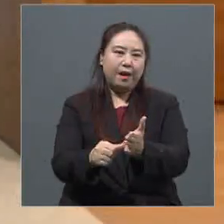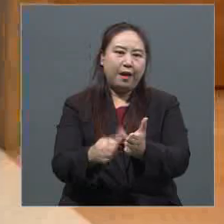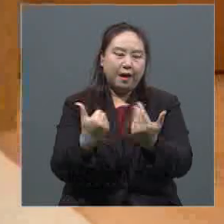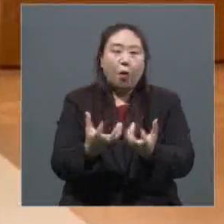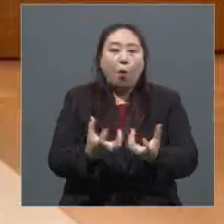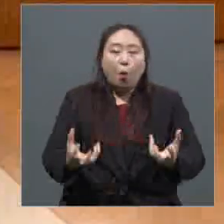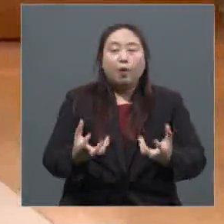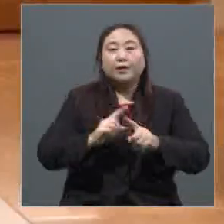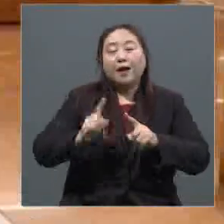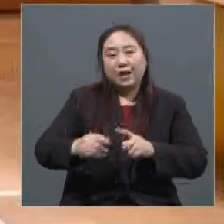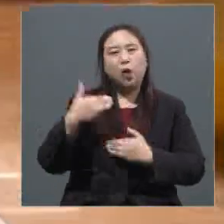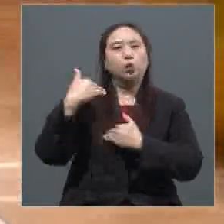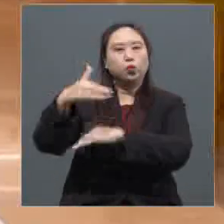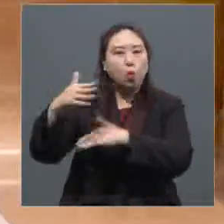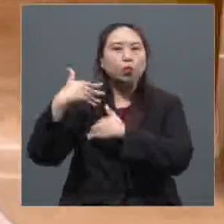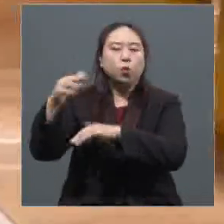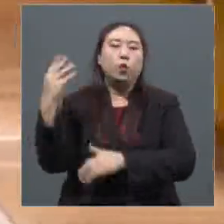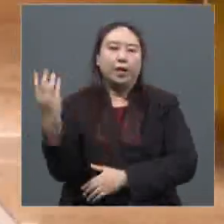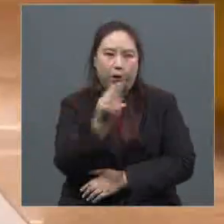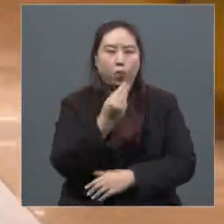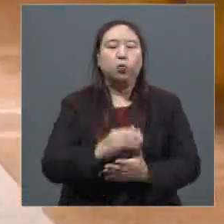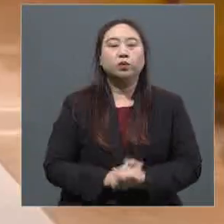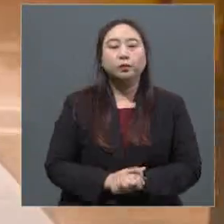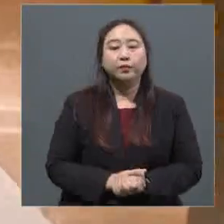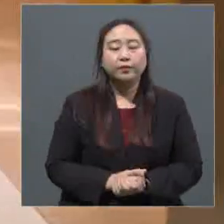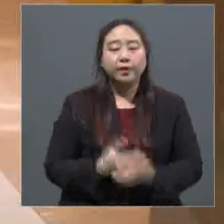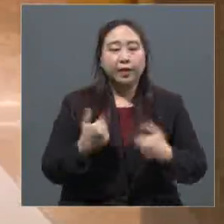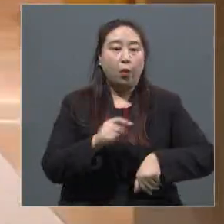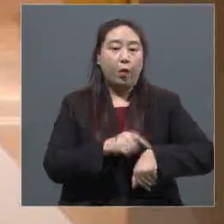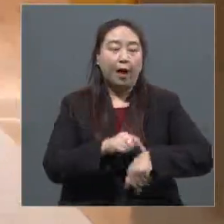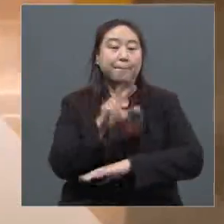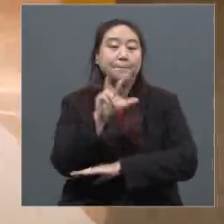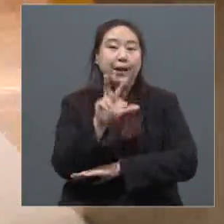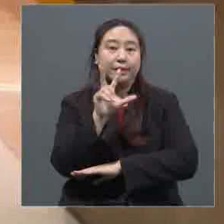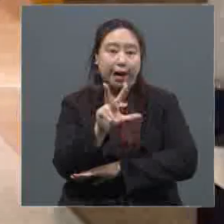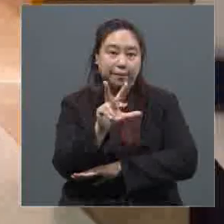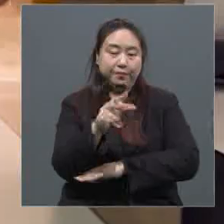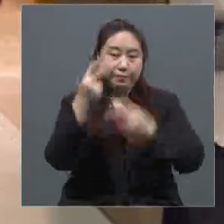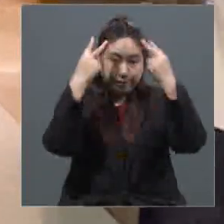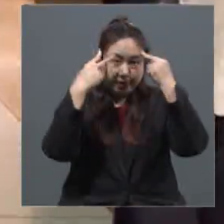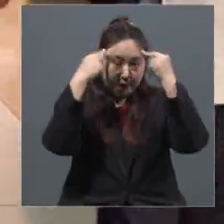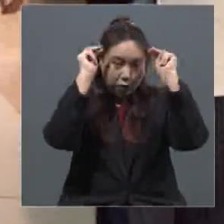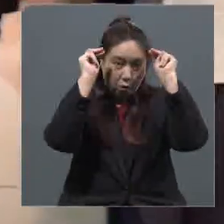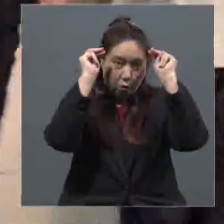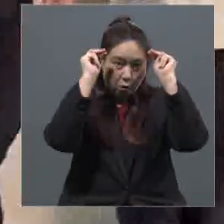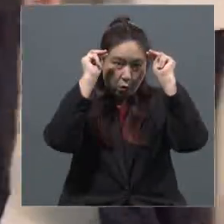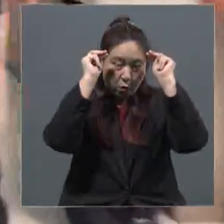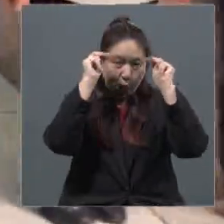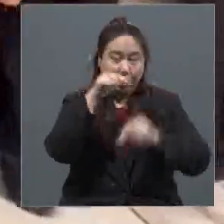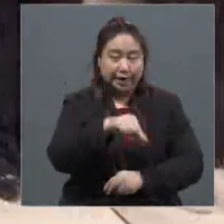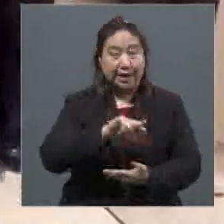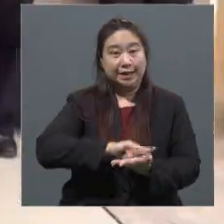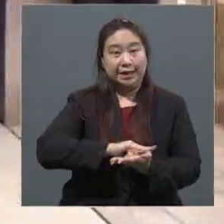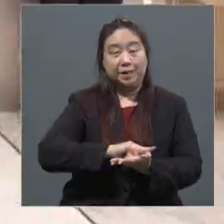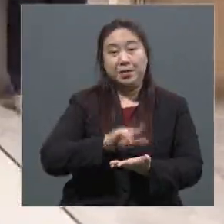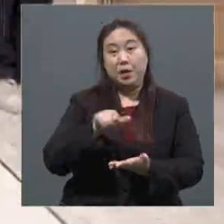สินค้าได้อย่างรวดเร็วมากขึ้นจากนั้นเวลา15:00นหรือว่า 15:00นนะครับท่านนายกรัฐมนตรีเดินทางออกจากสนามบิน